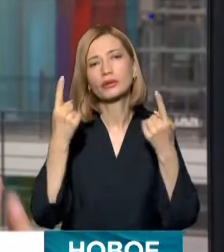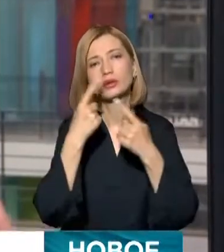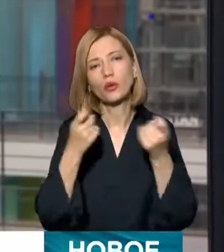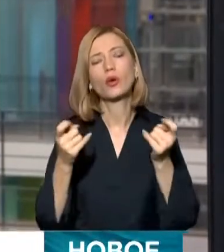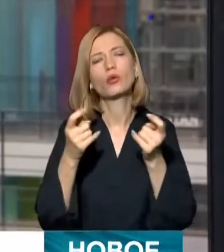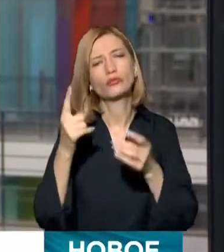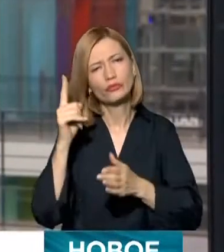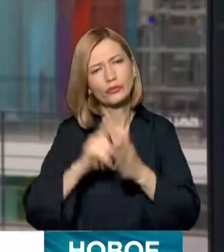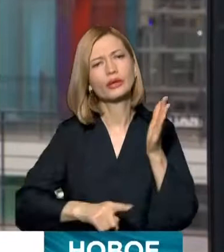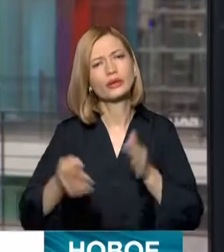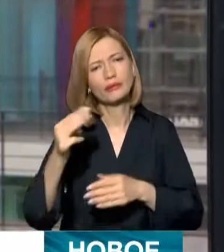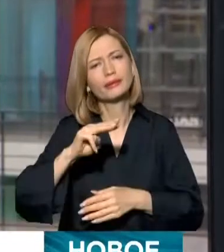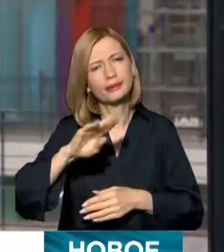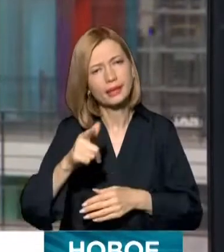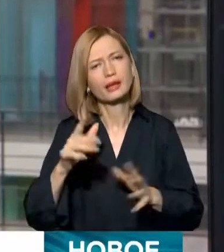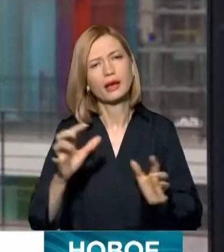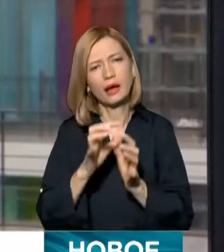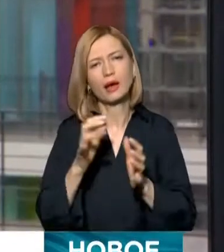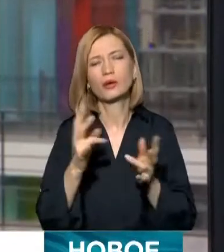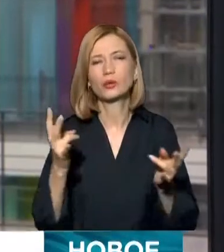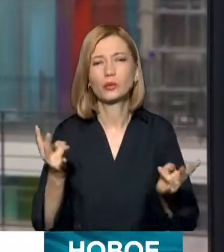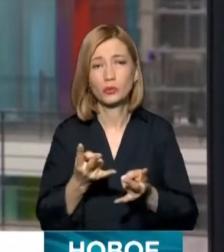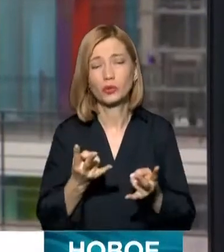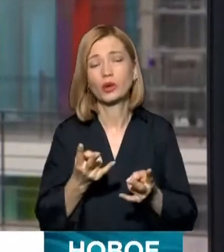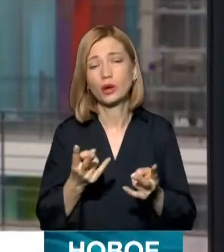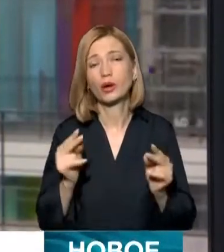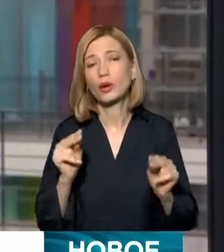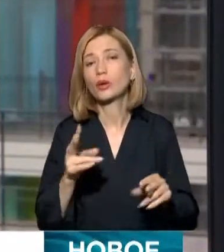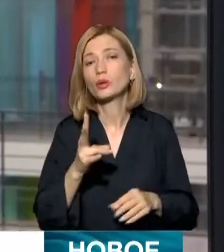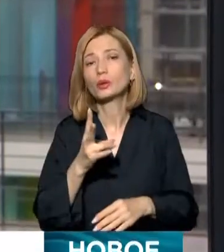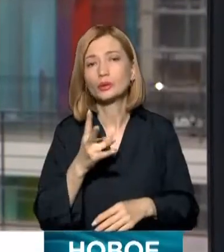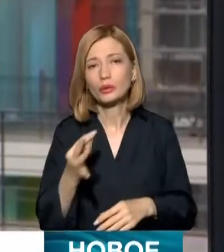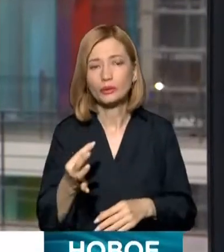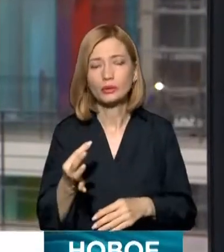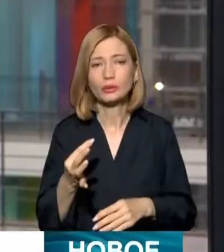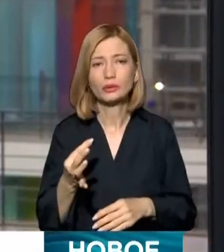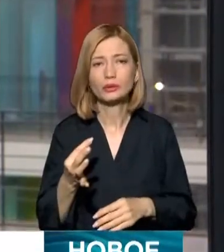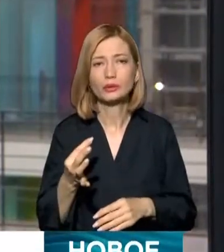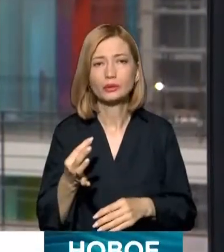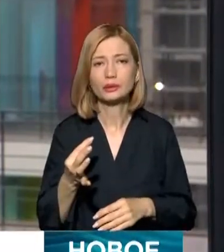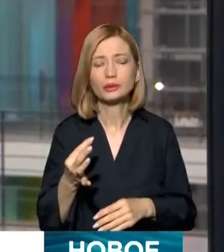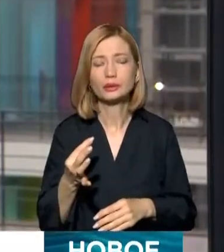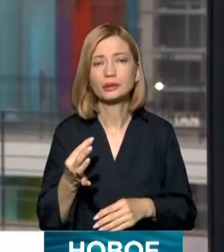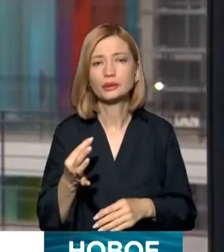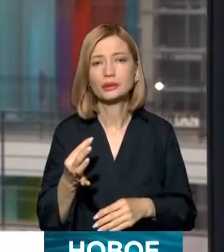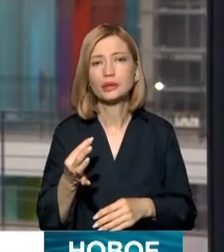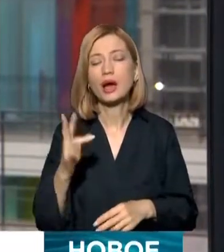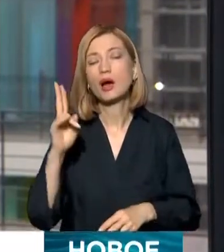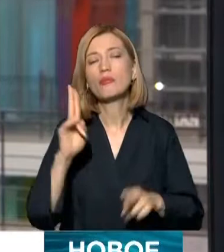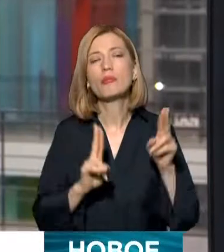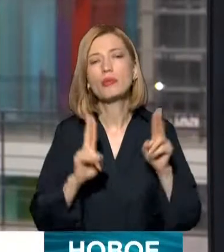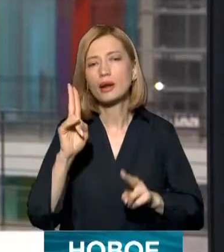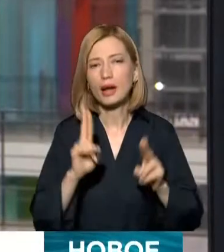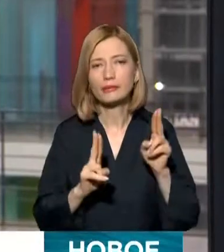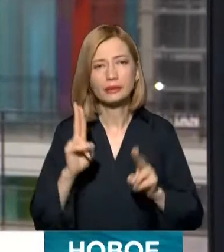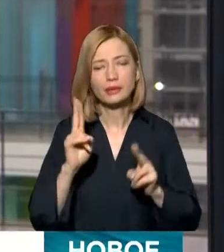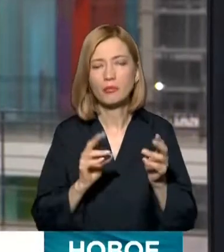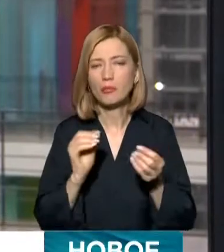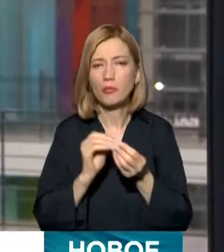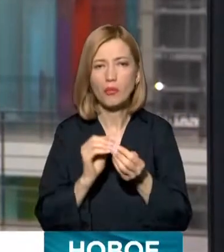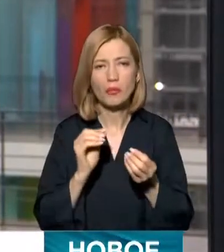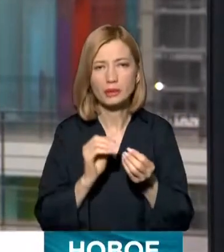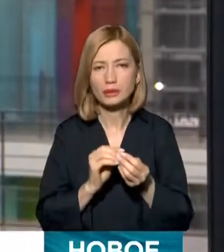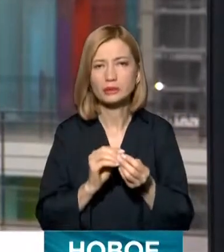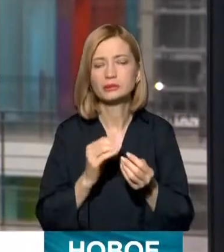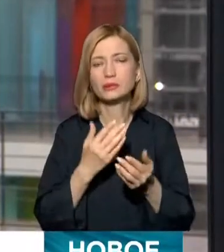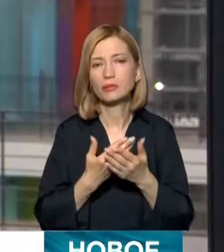пожалуйста, верьте в нашу национальную валюту, храните в тенге. И это будет правдой. Но, конечно, в принципе, правила игры остаются теми же самыми. То